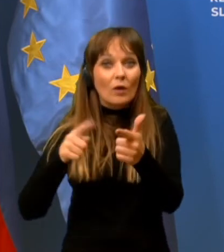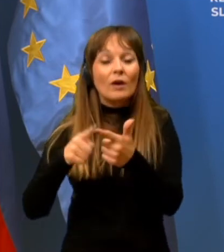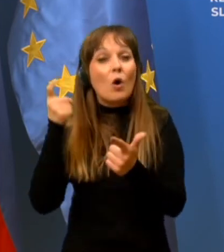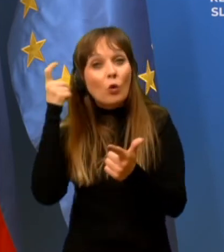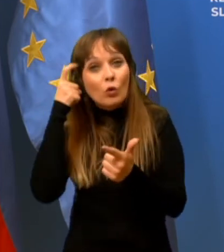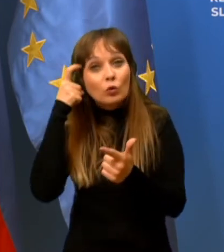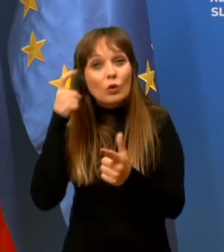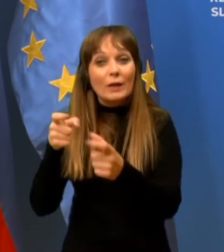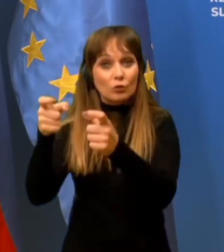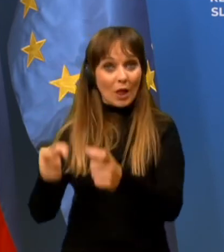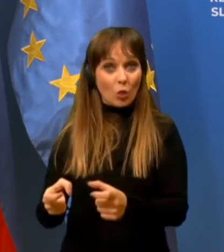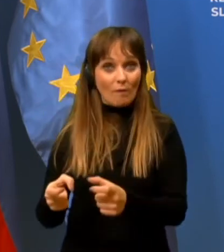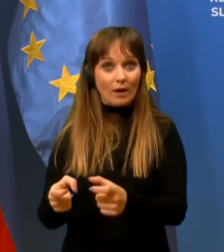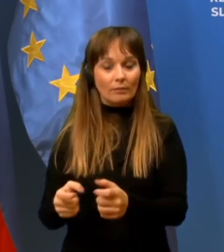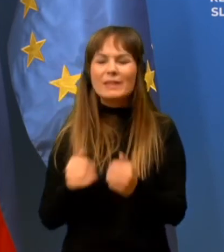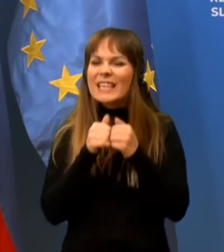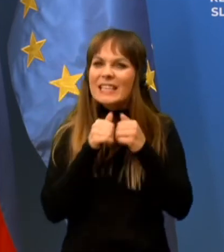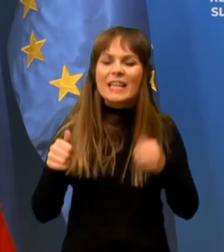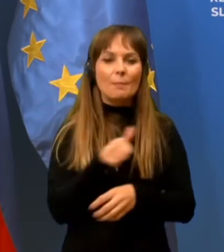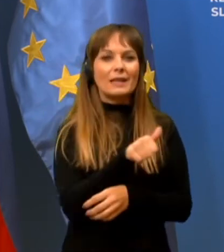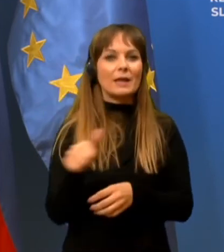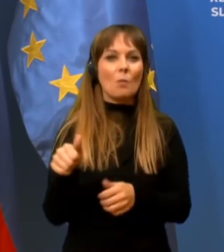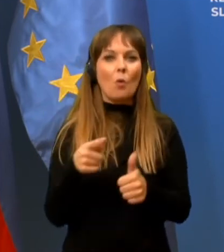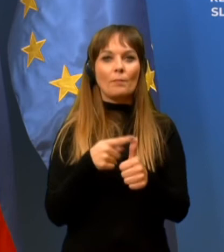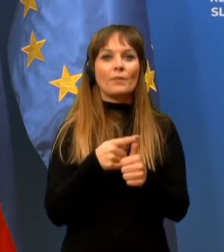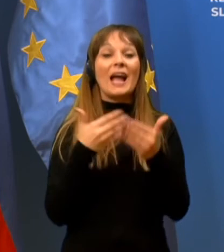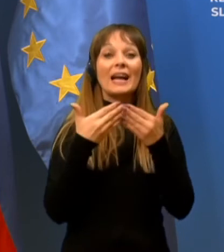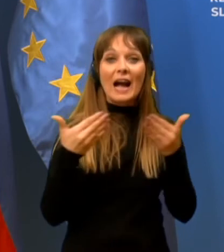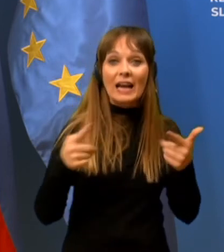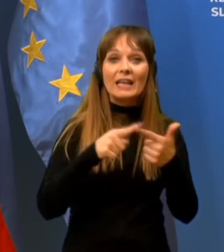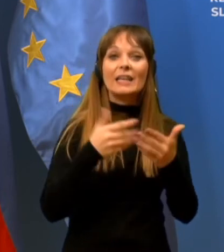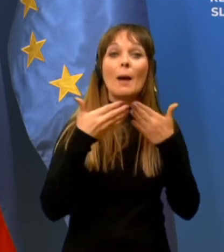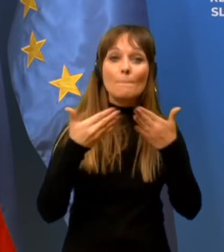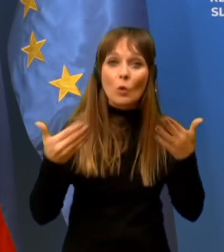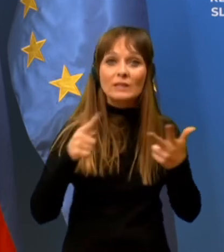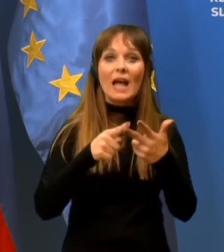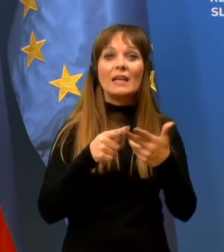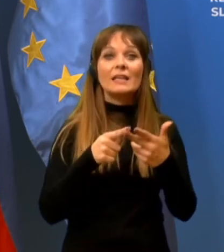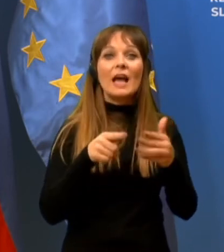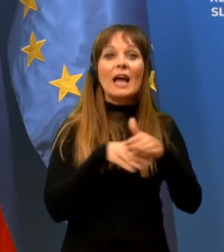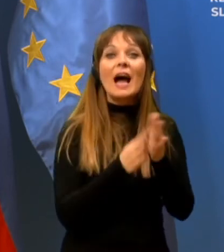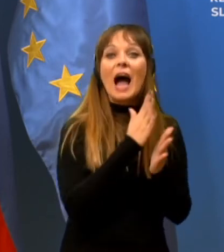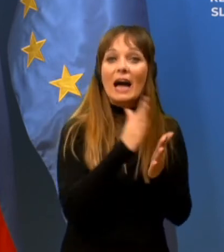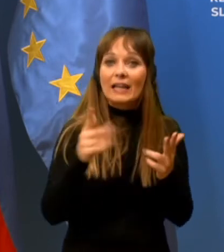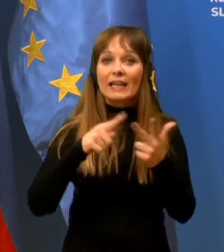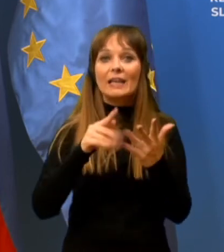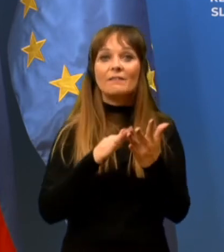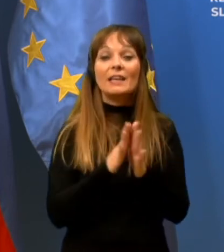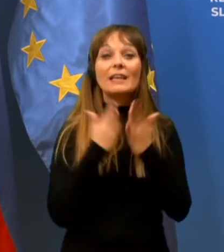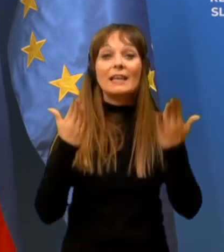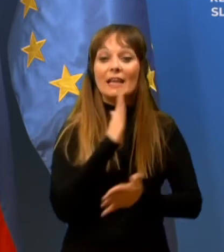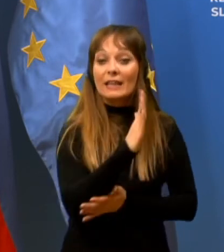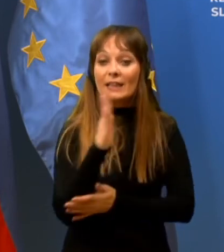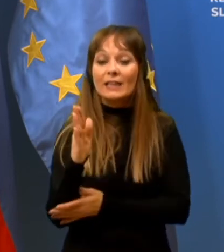kulturnih ustanovah. Izjema so le galerije, muzeji, arhivi in knjižnice, vendar